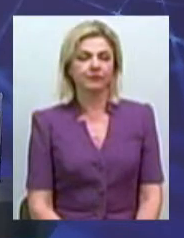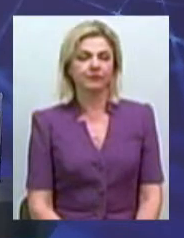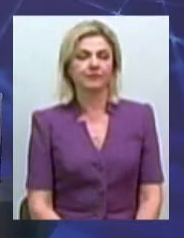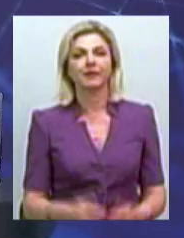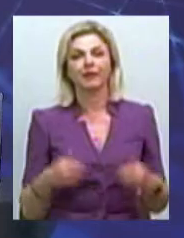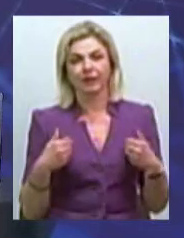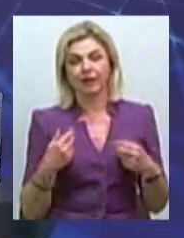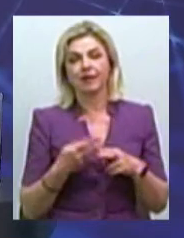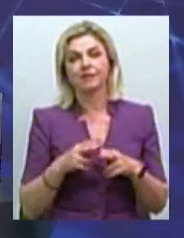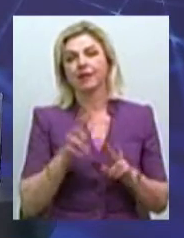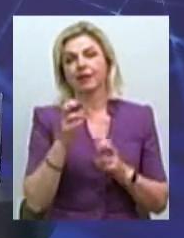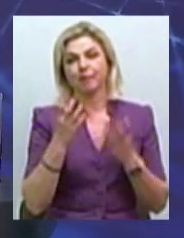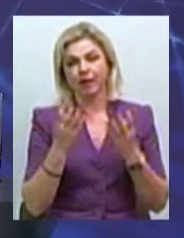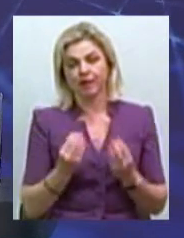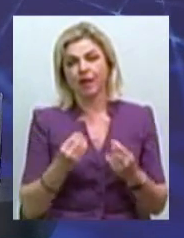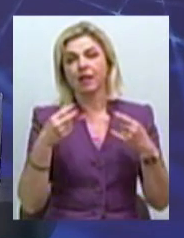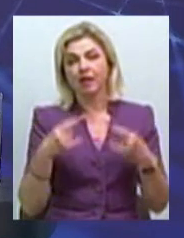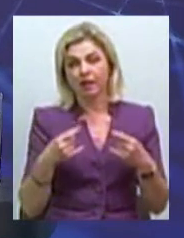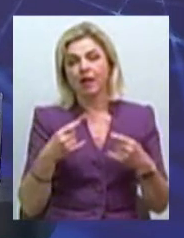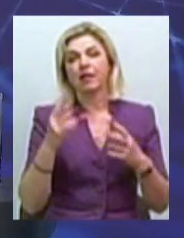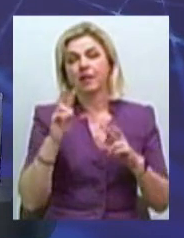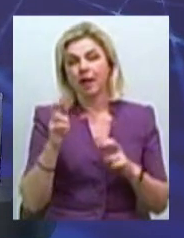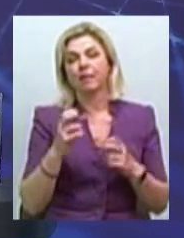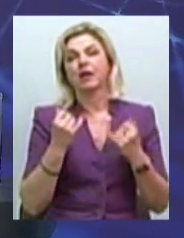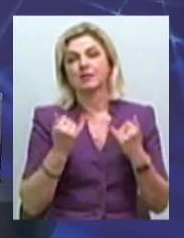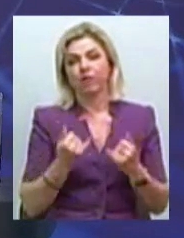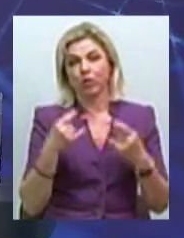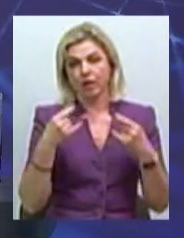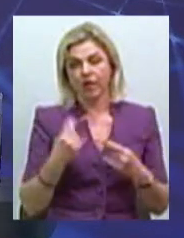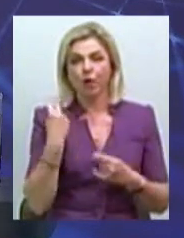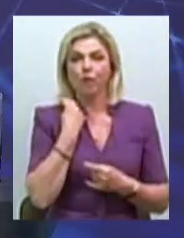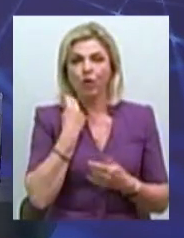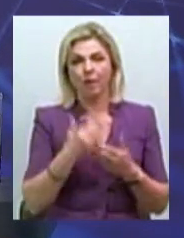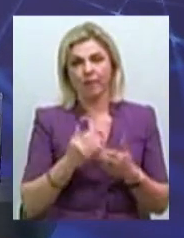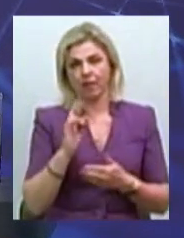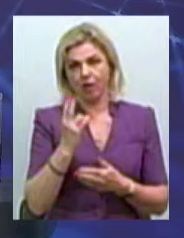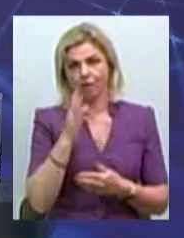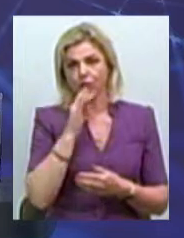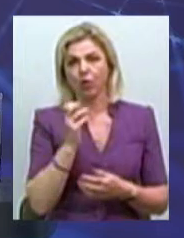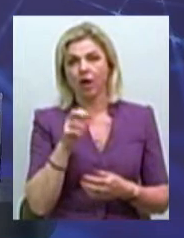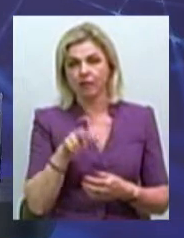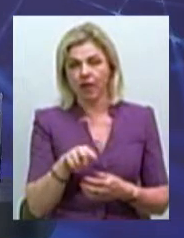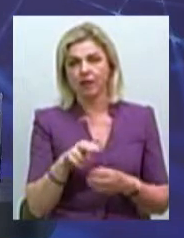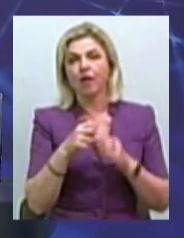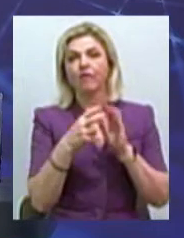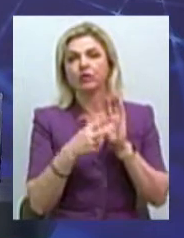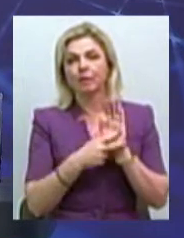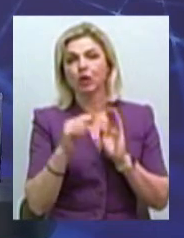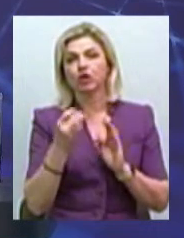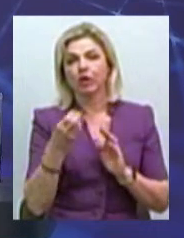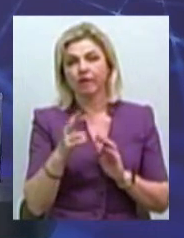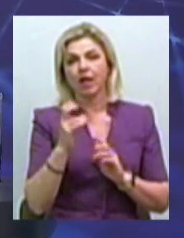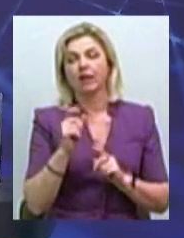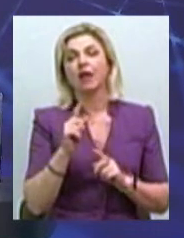Вітаю, це тема дня. Тема нашого ефіру – борги перед Миколаївводоканалом. 18 червня на брифінгу генеральний